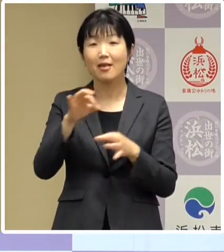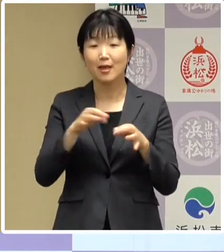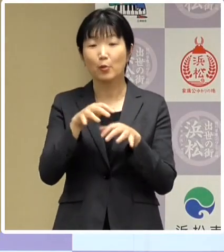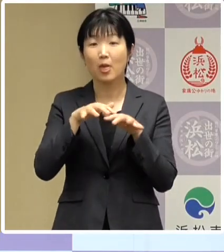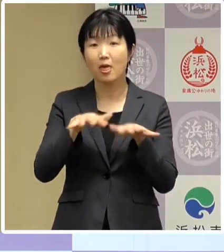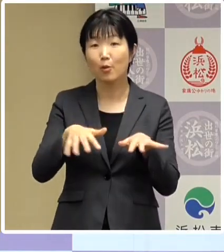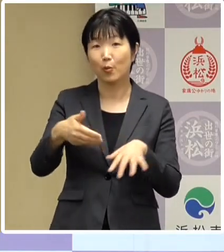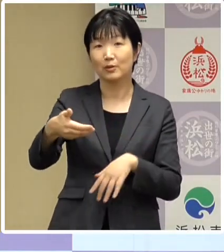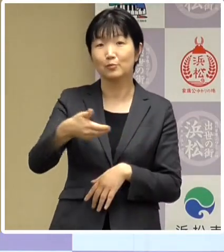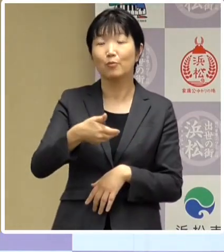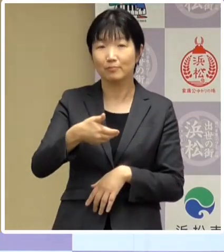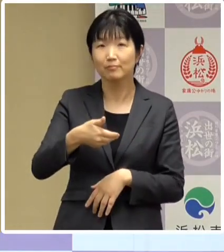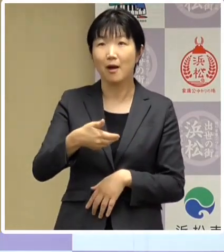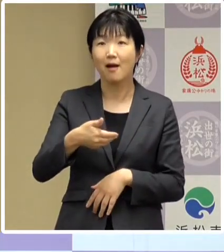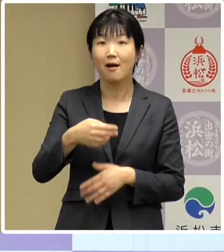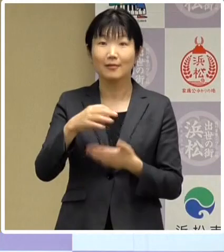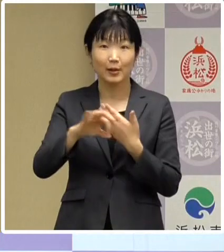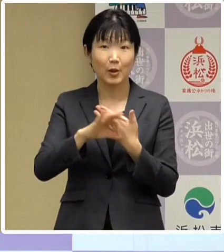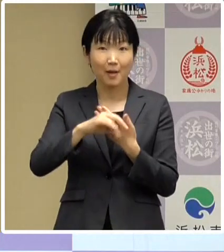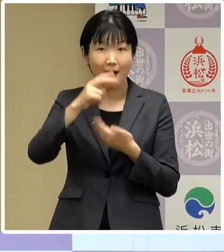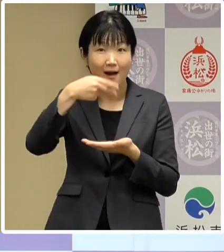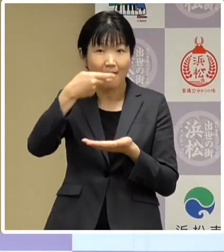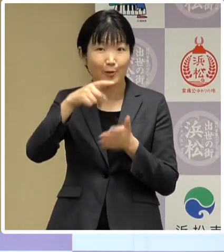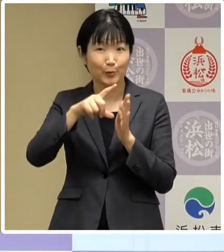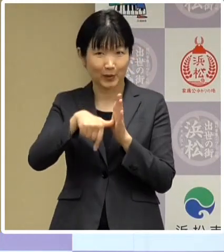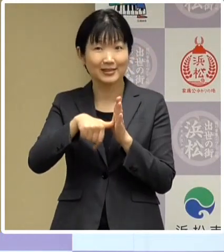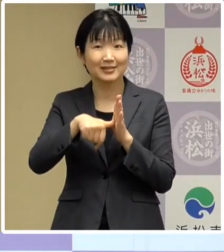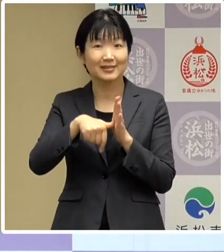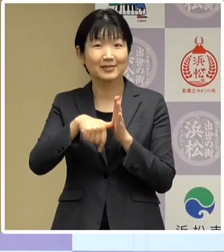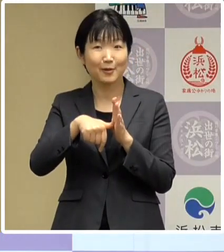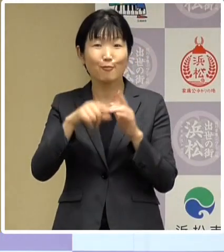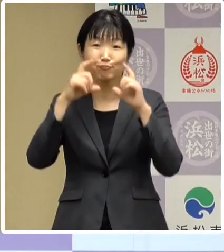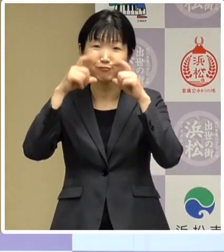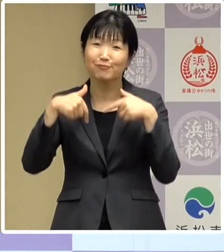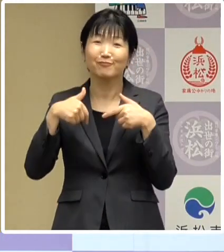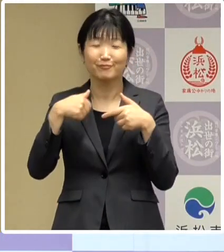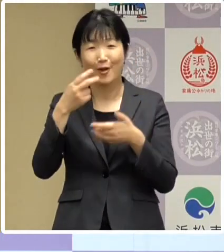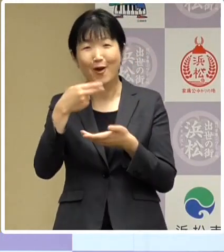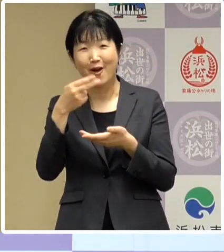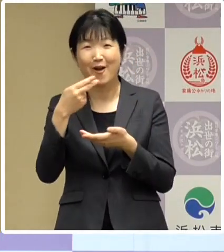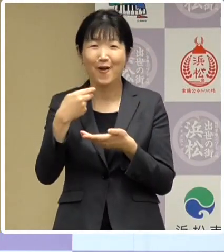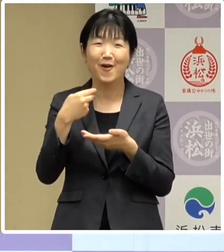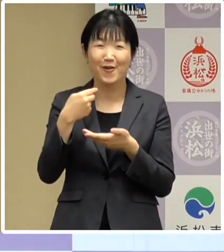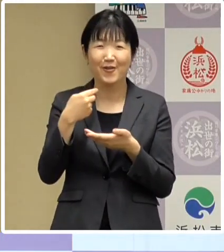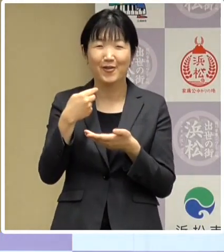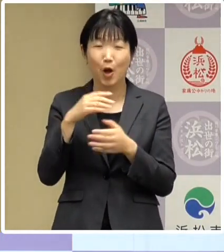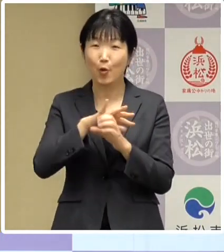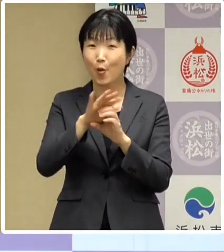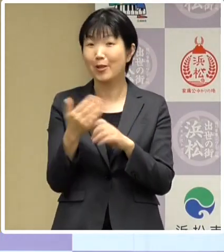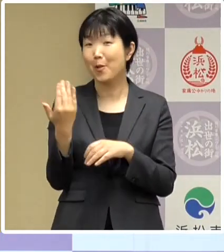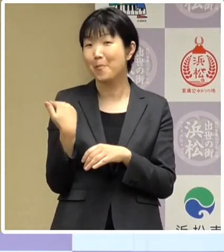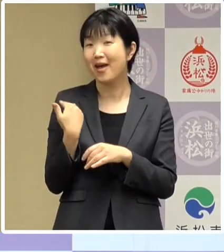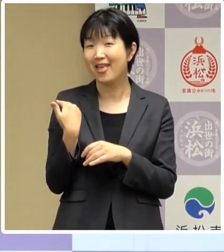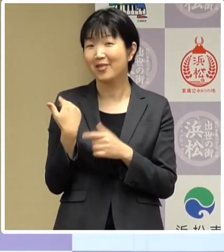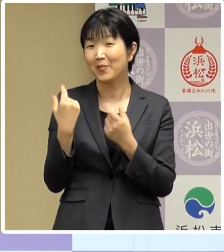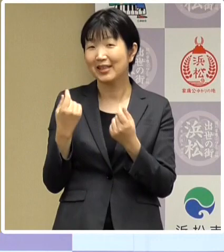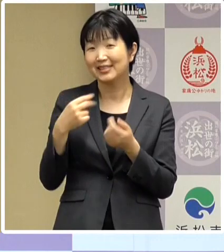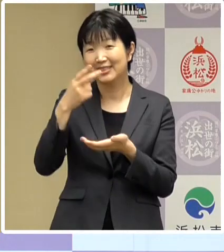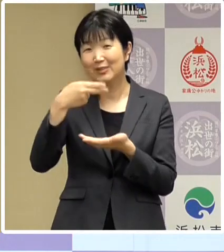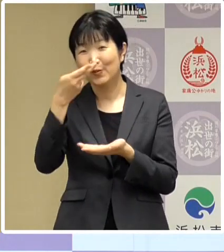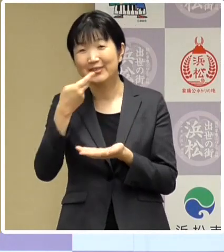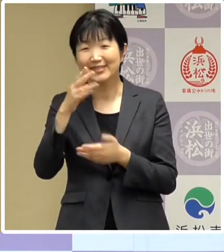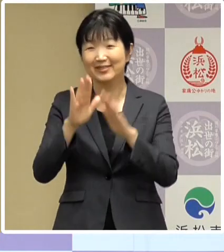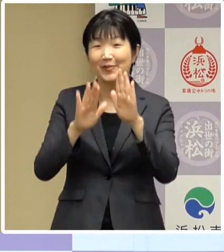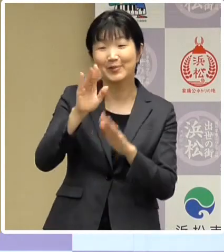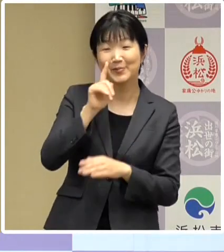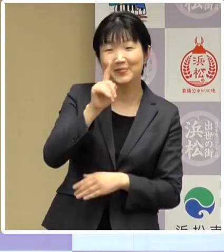ですねしっかり例えば飲食の時とかはもうかなりもうマスク外して皆さんコロナ以前のような形でですね、飲